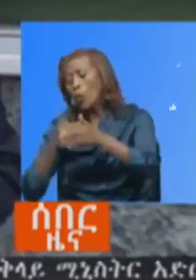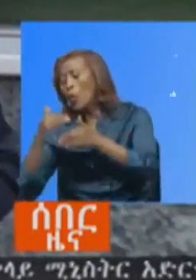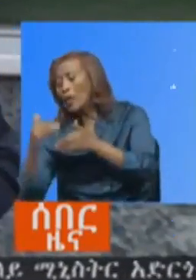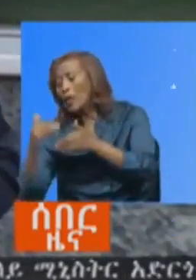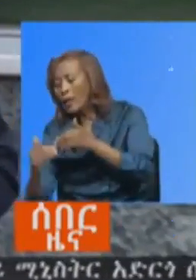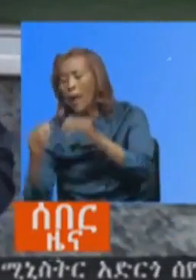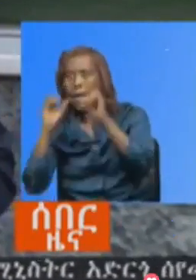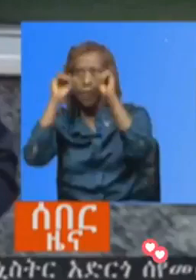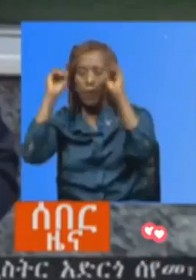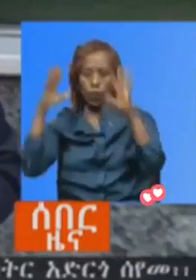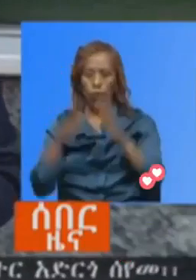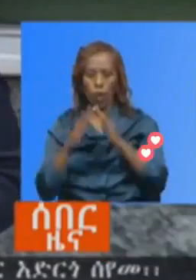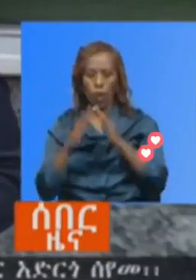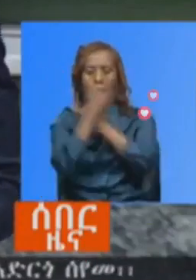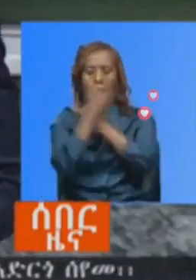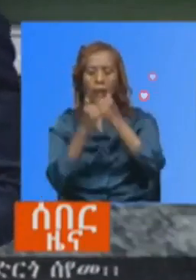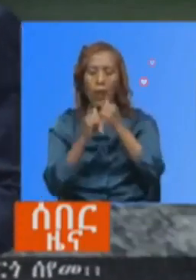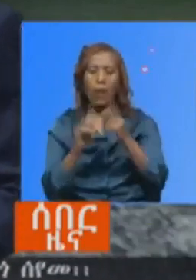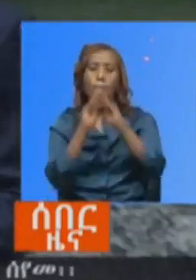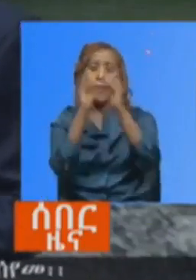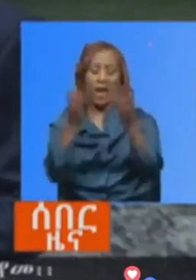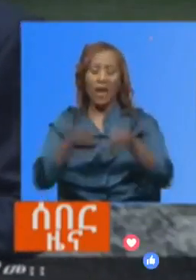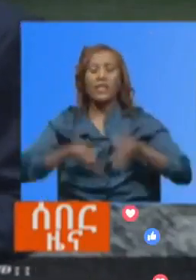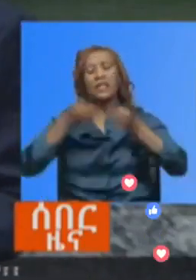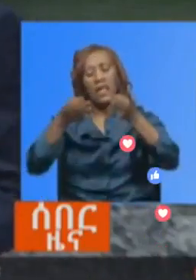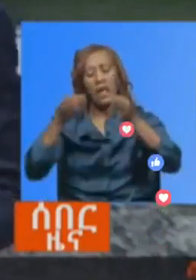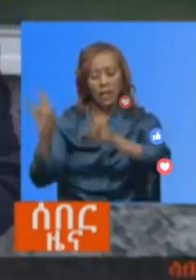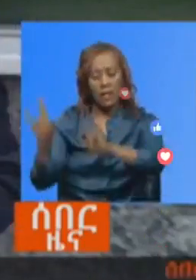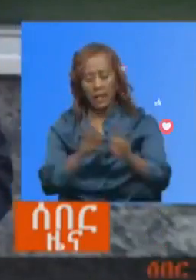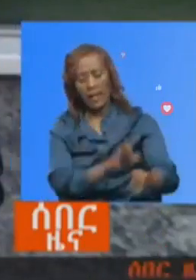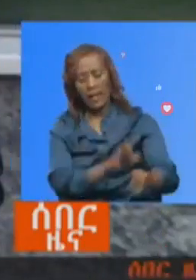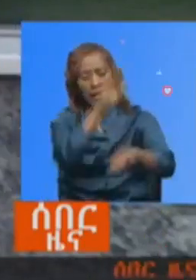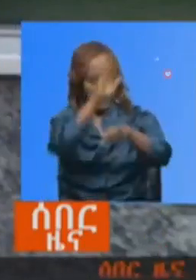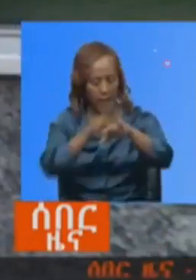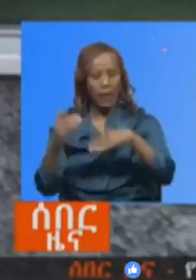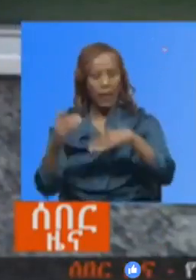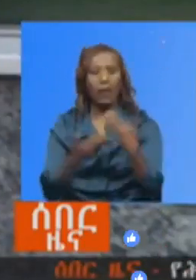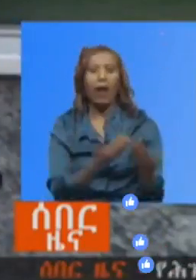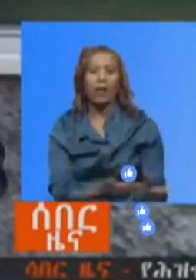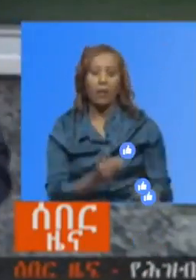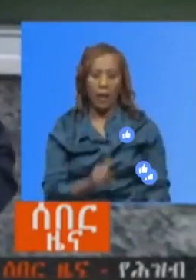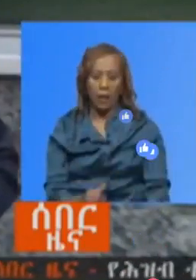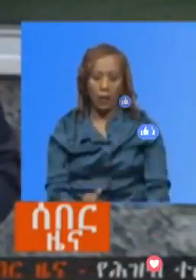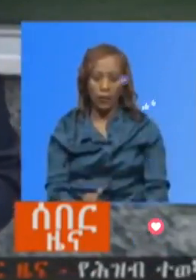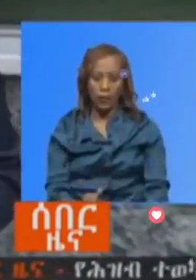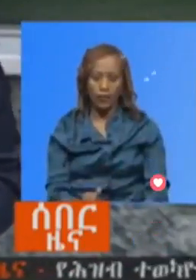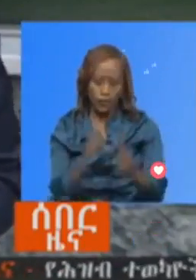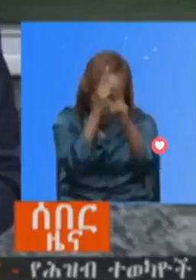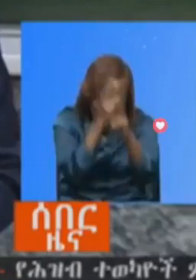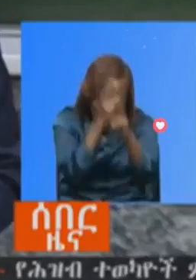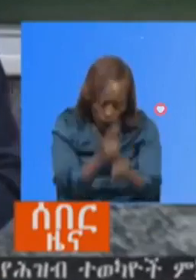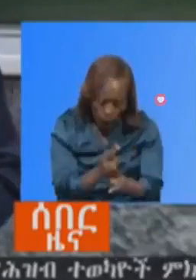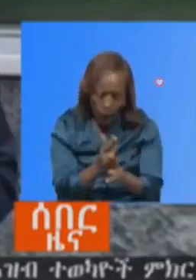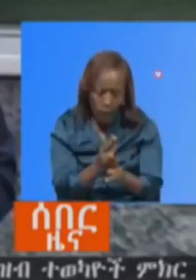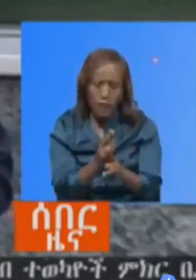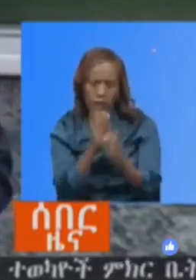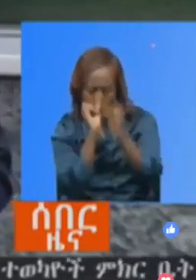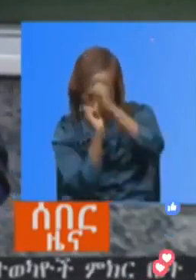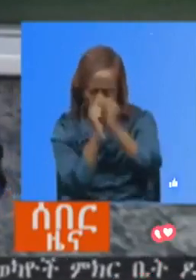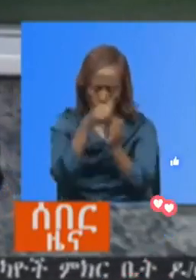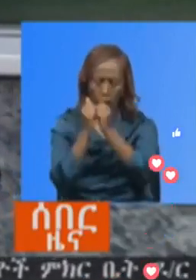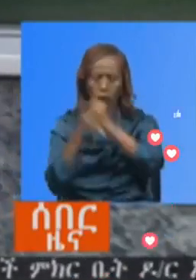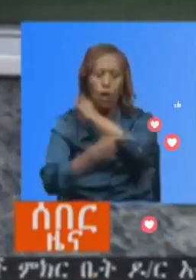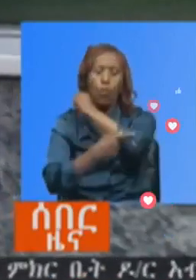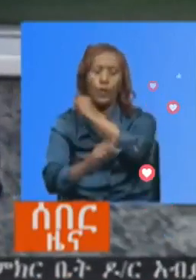ብሩህ ሀገራዊ ምዕራፍ እንሸጋገር ዘንድ ጥሬን አቀርባለሁ። ክቡራን የተፎካካሪ